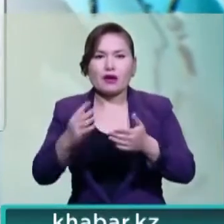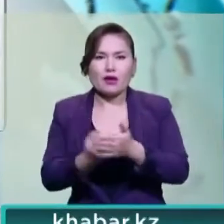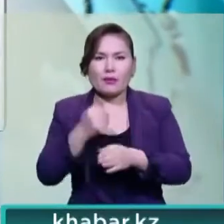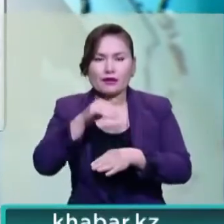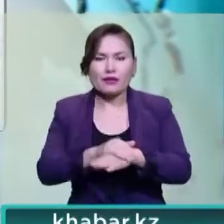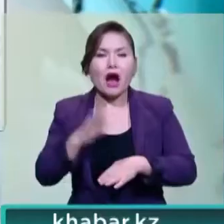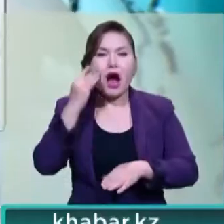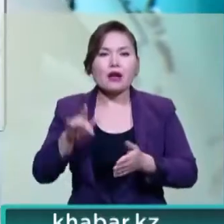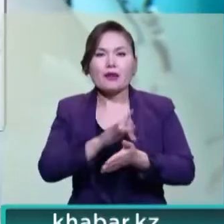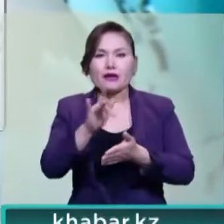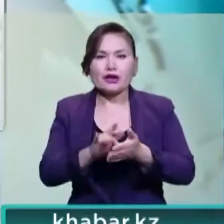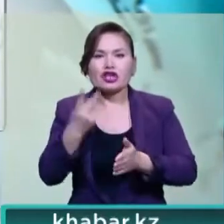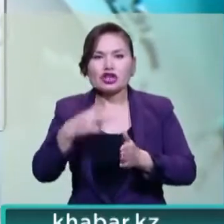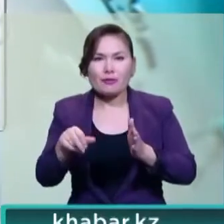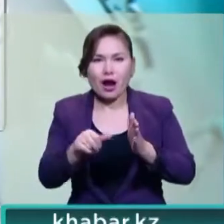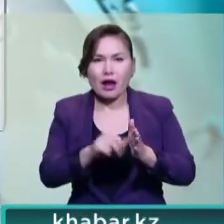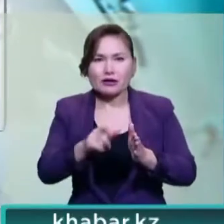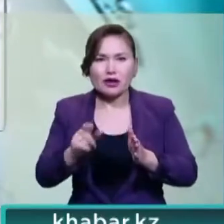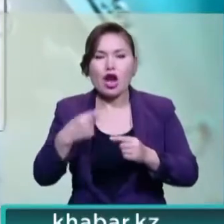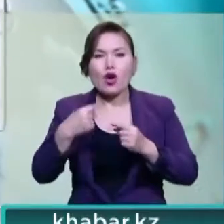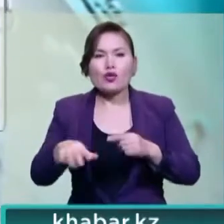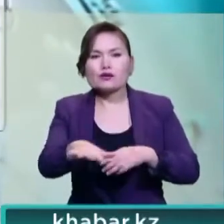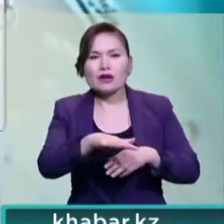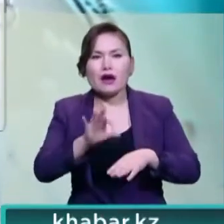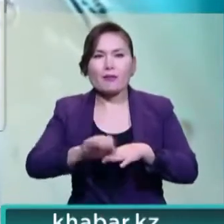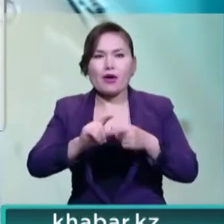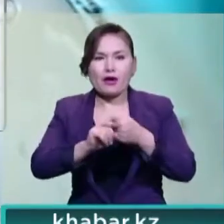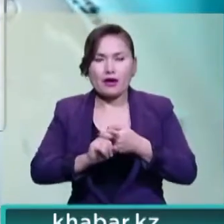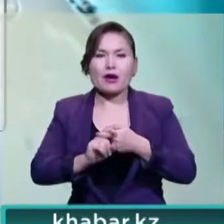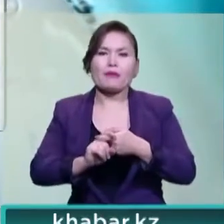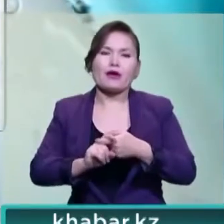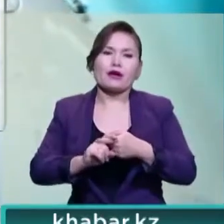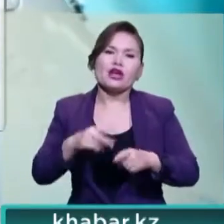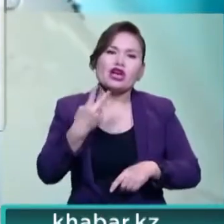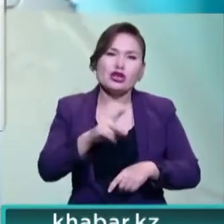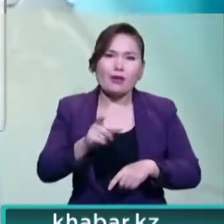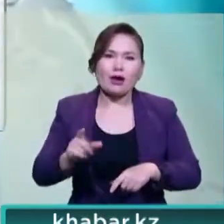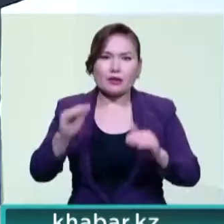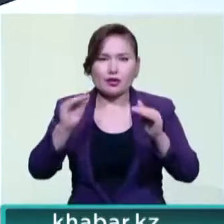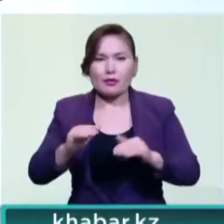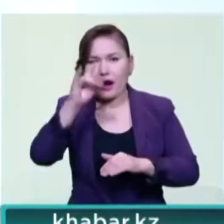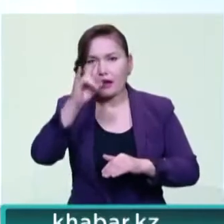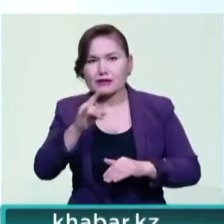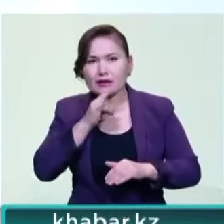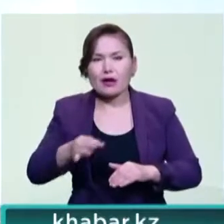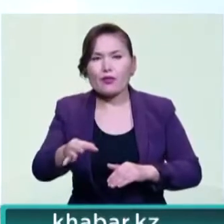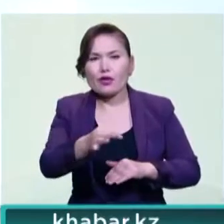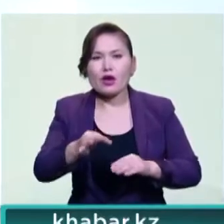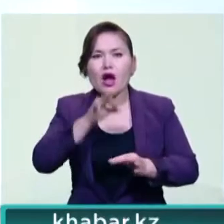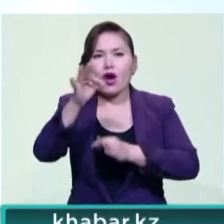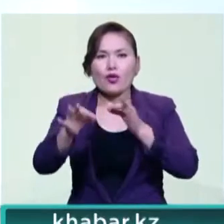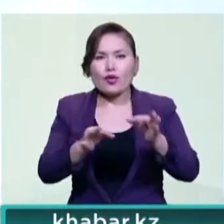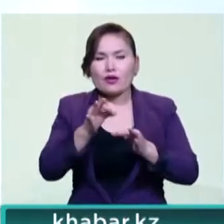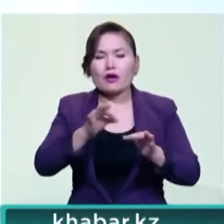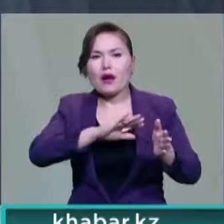анықталды. Алматы қаласында 26, ал өзге өңірлерде жұқтыру деректері 20-дан төмен. Қазақстан бойынша өткен тәулікте